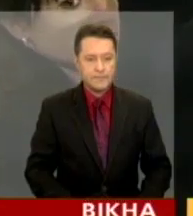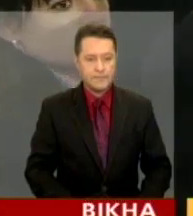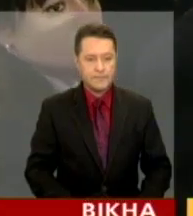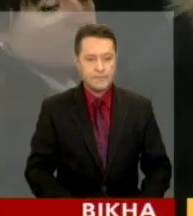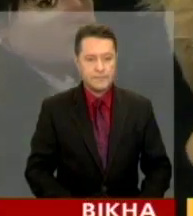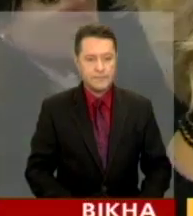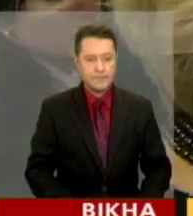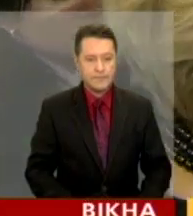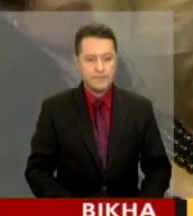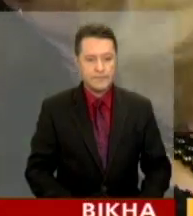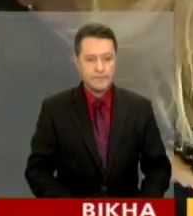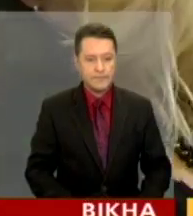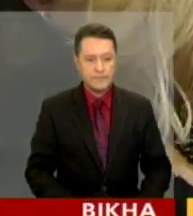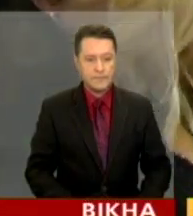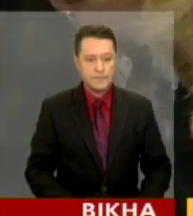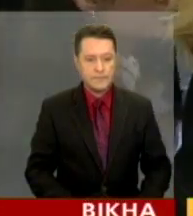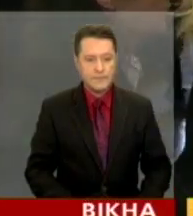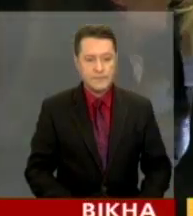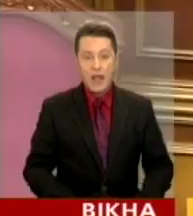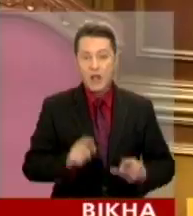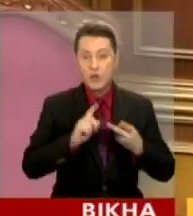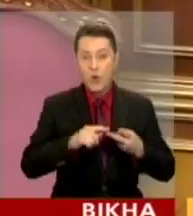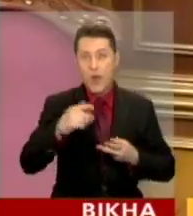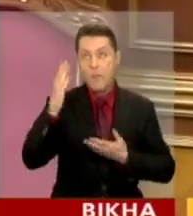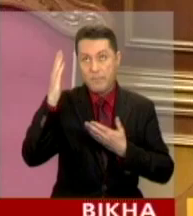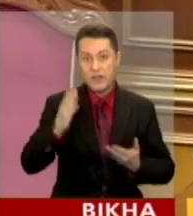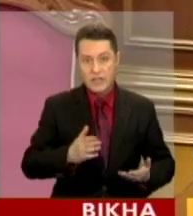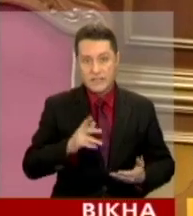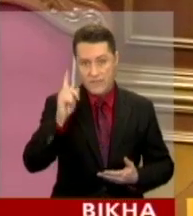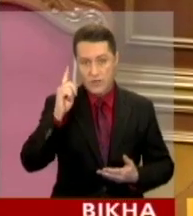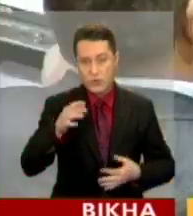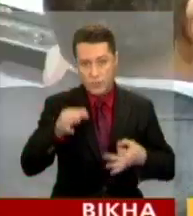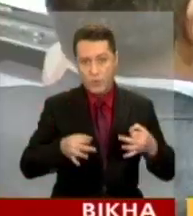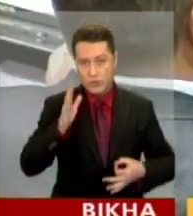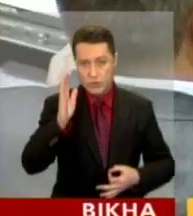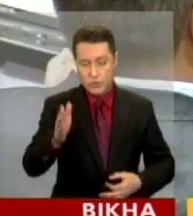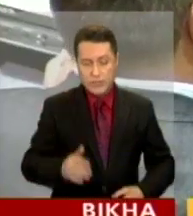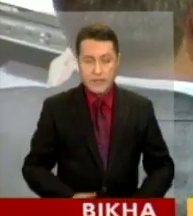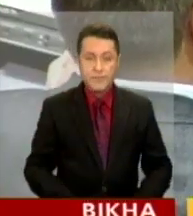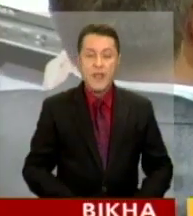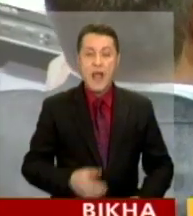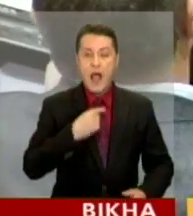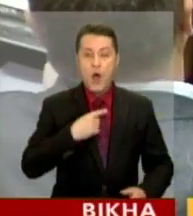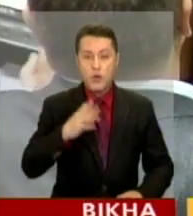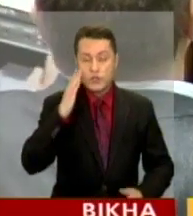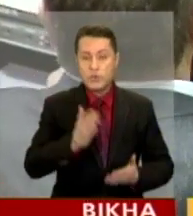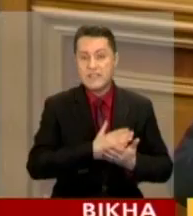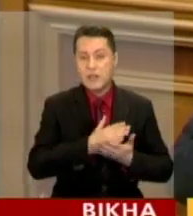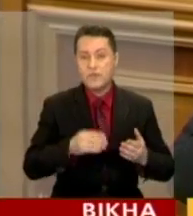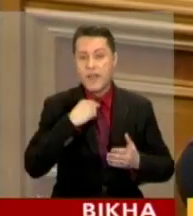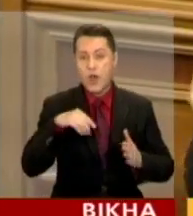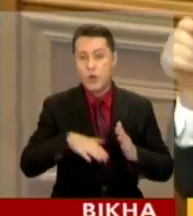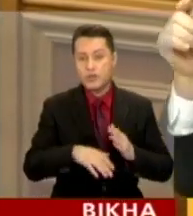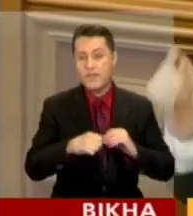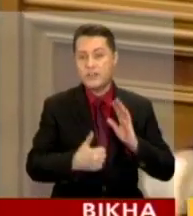Господь Бог, як в друге пришестя. Після перерви депутати голосують за скасування голосування 16 січня, коли